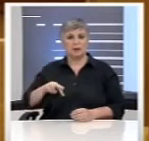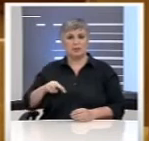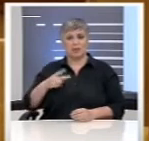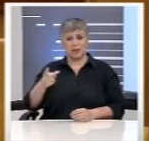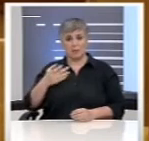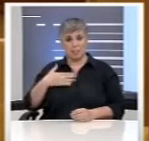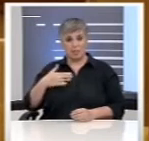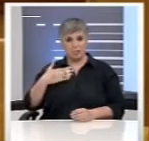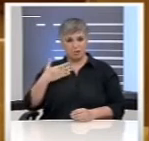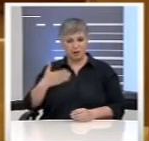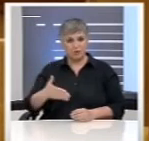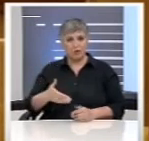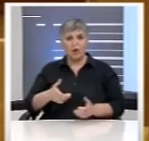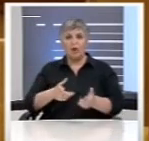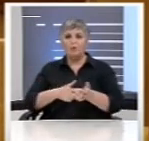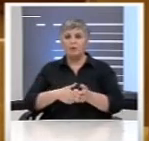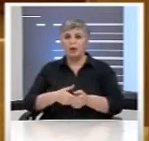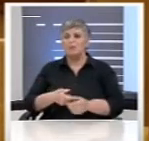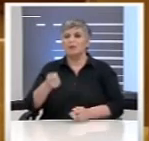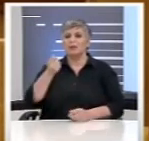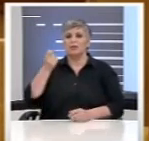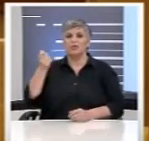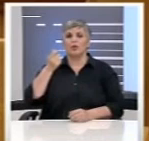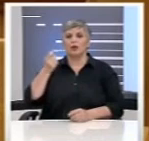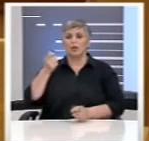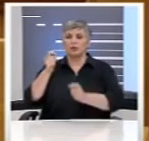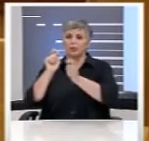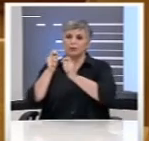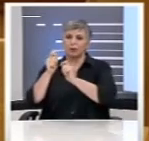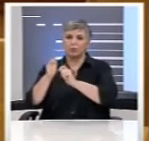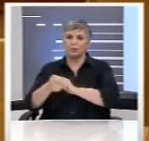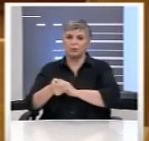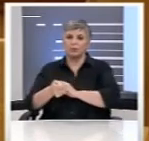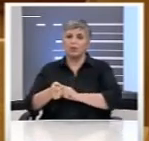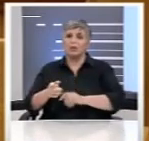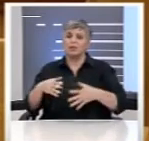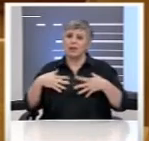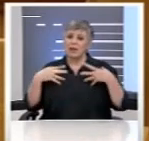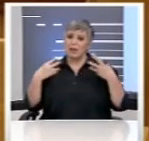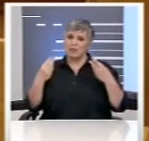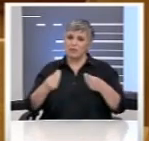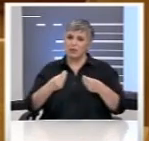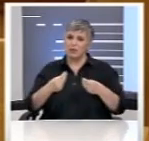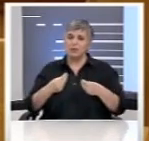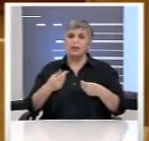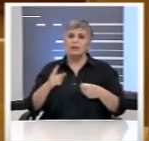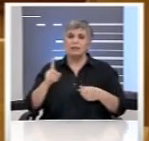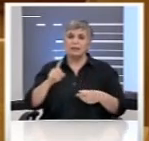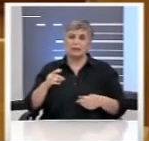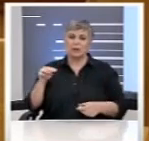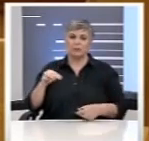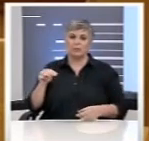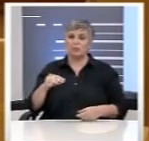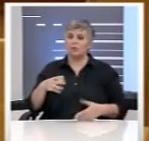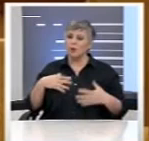πολύ μεγαλύτερη αναδιάρθρωση χρέους», και ευχήθηκε στον κύριο Μητσοτάκη καλή τύχη. Η αλήθεια είναι, και το λέω